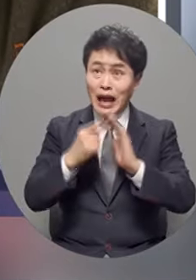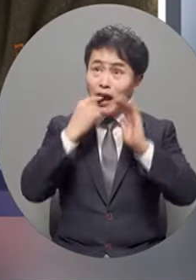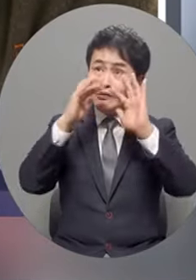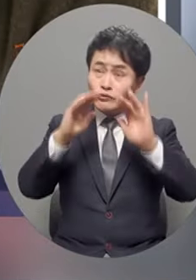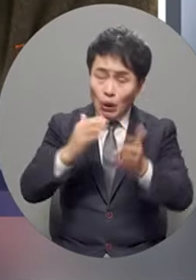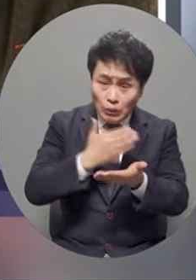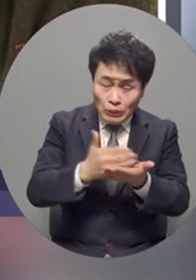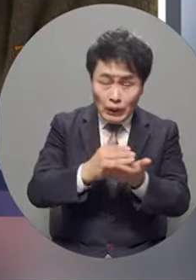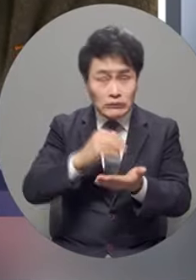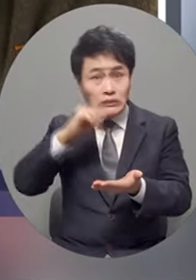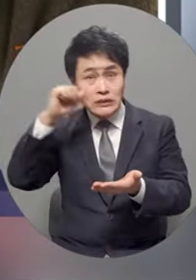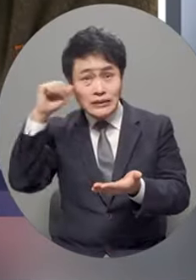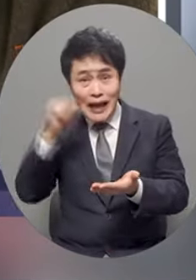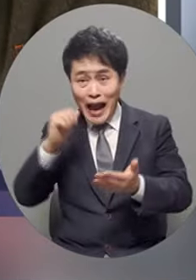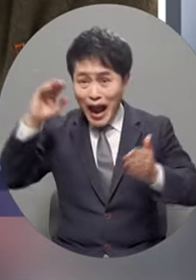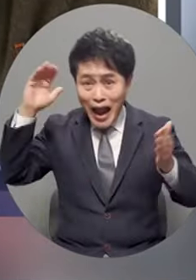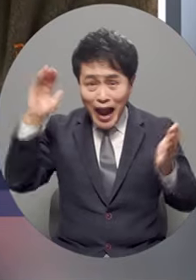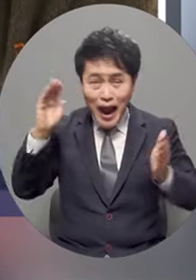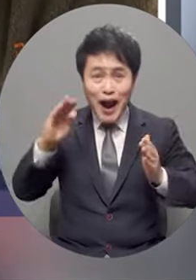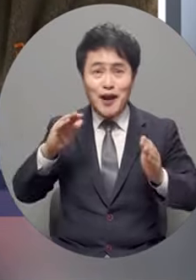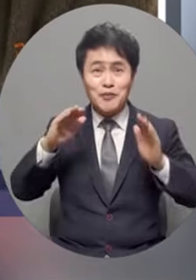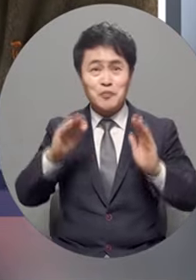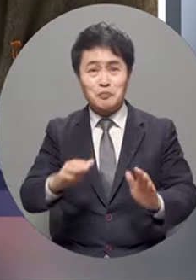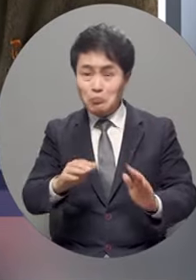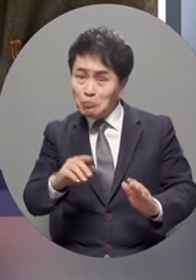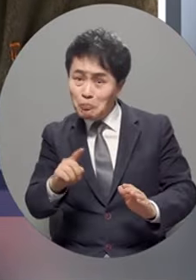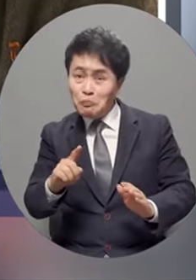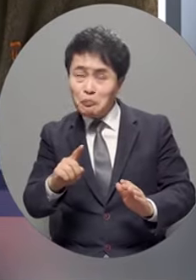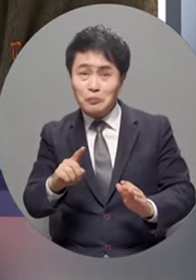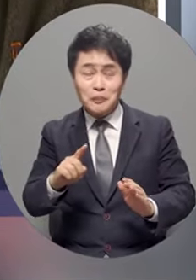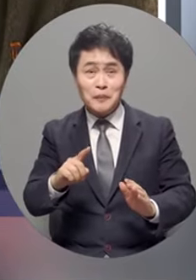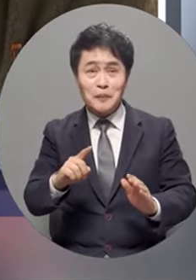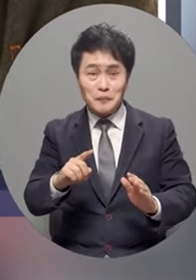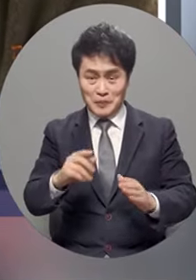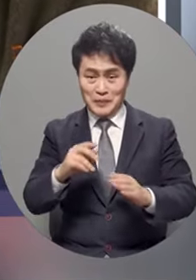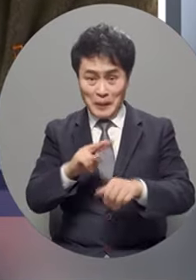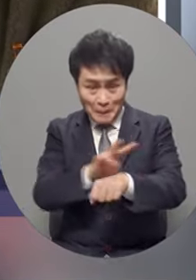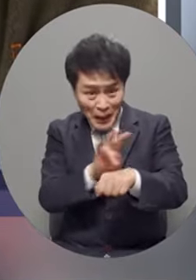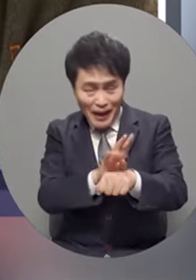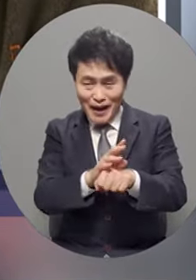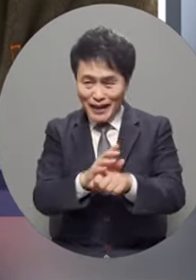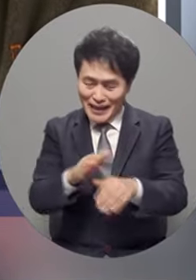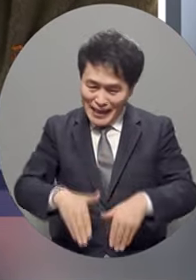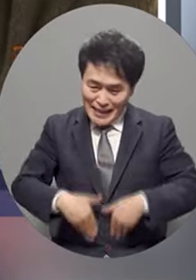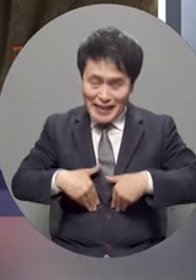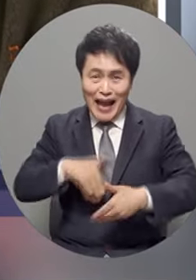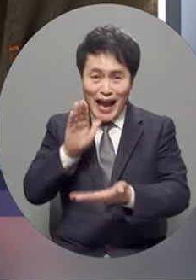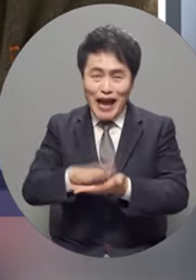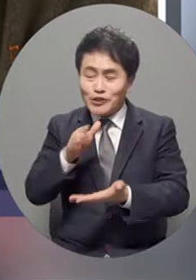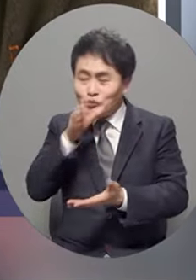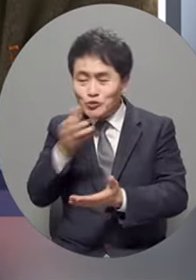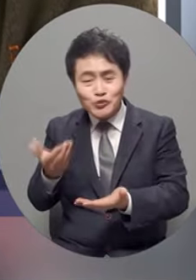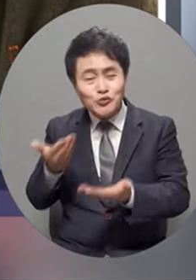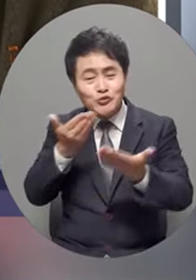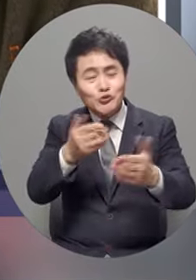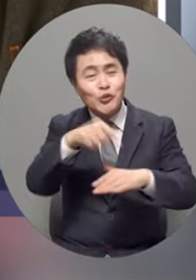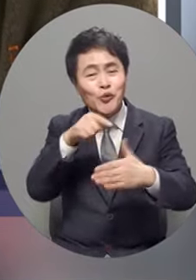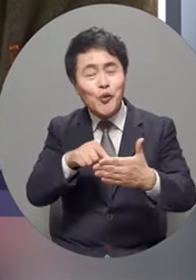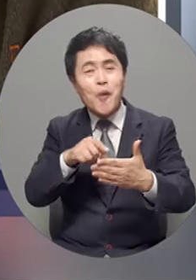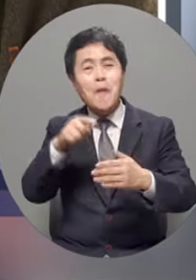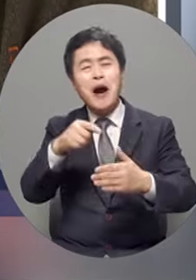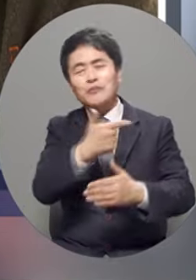있으면요 새벽에 학생들이 저기 편의점 가서 음료수 그런 거 따뜻한 걸 사다 주면서 그 마음이